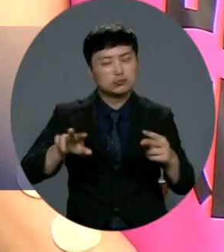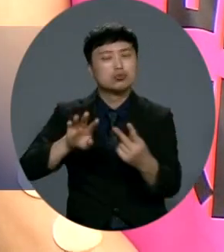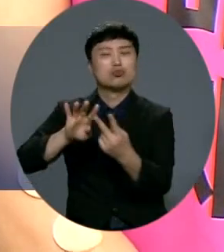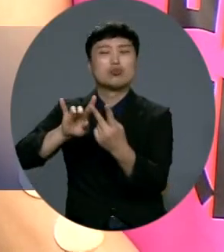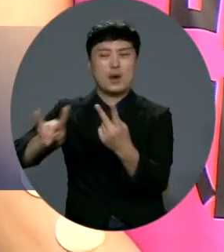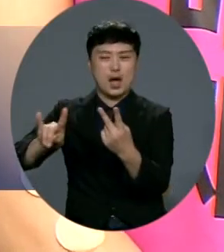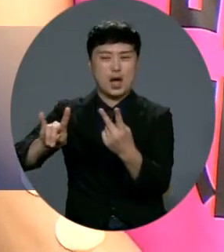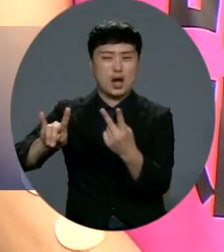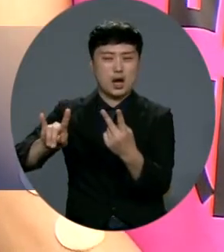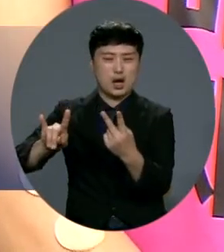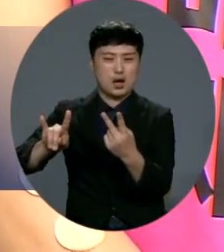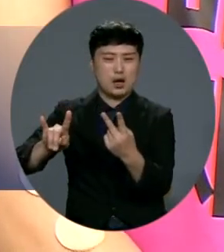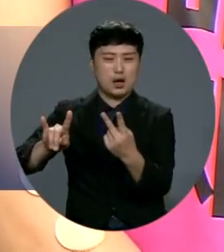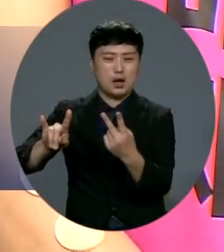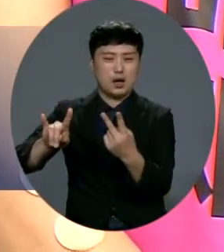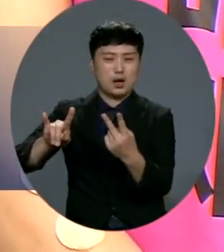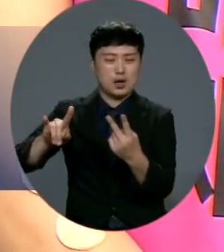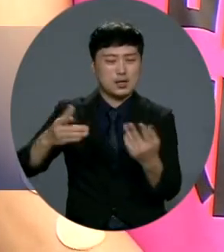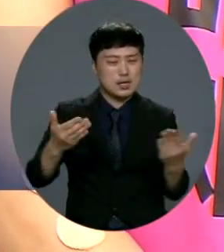약 200 수준의